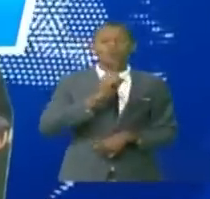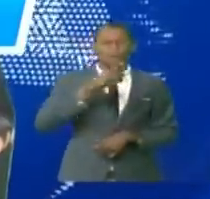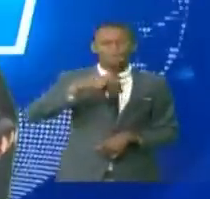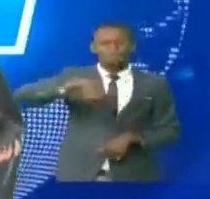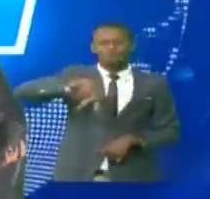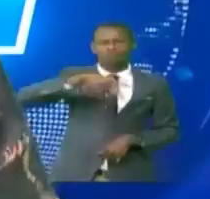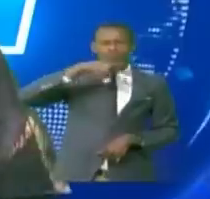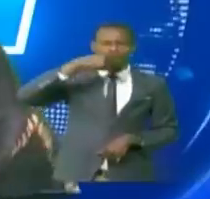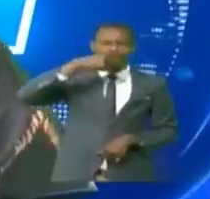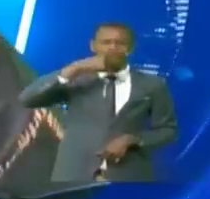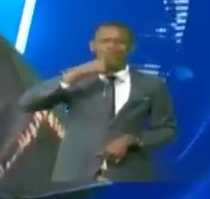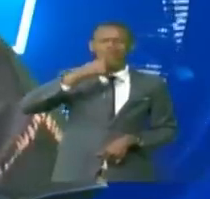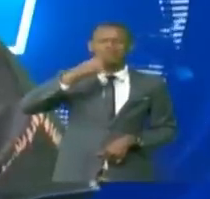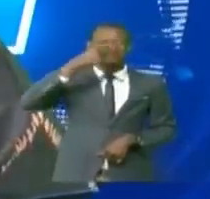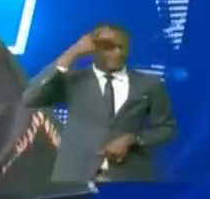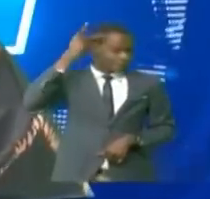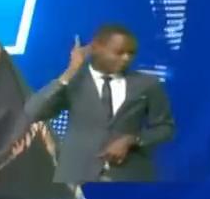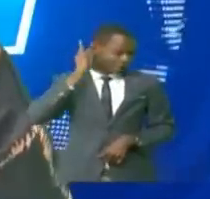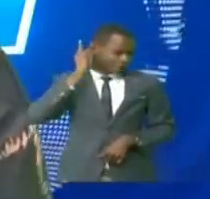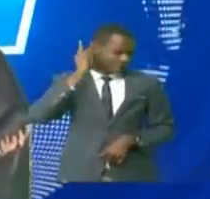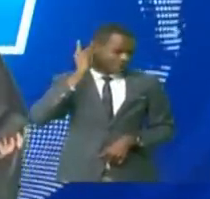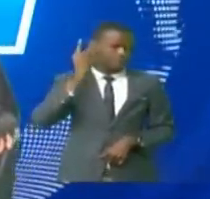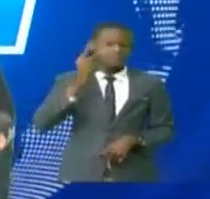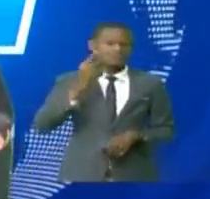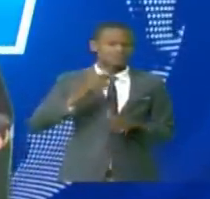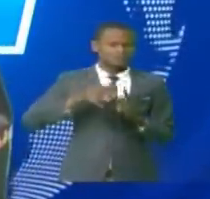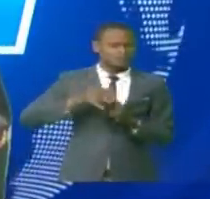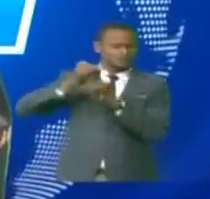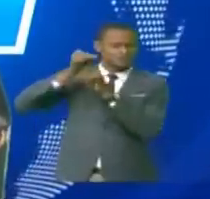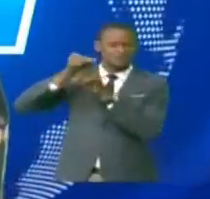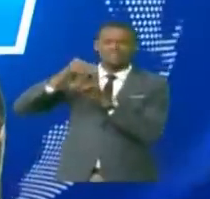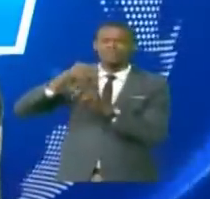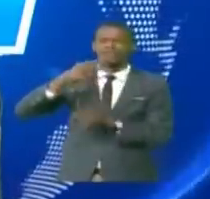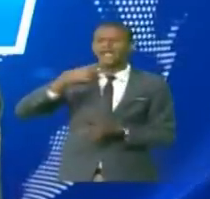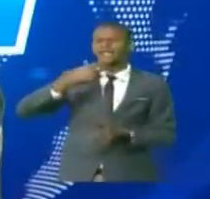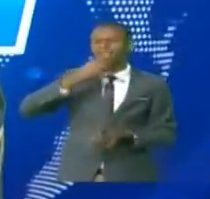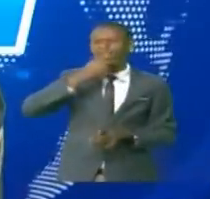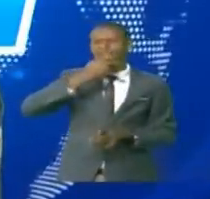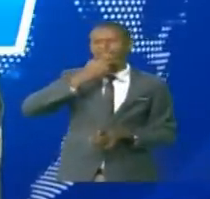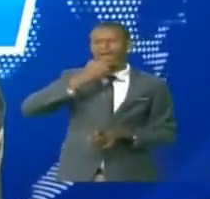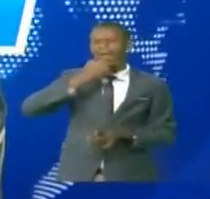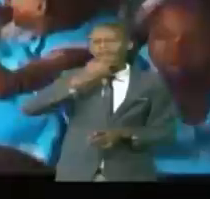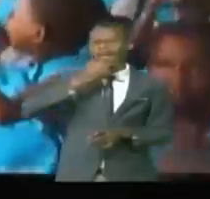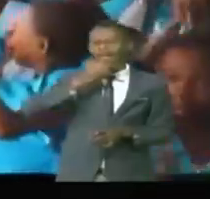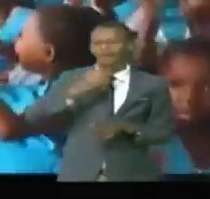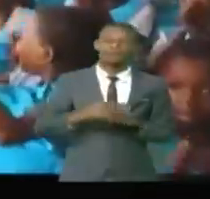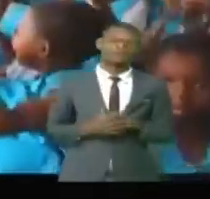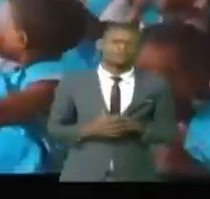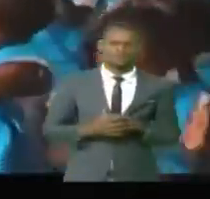où plusieurs écoles, bureaux et autres biens ont été remis par l'UNICEF. Joël Makela.